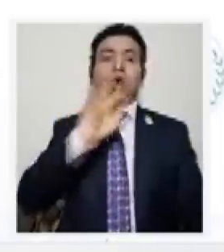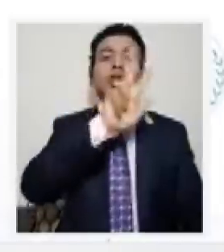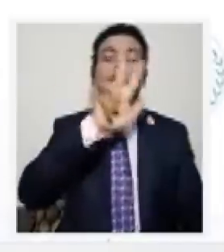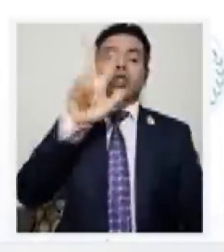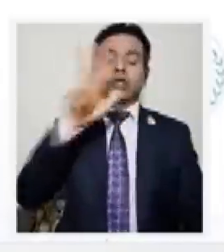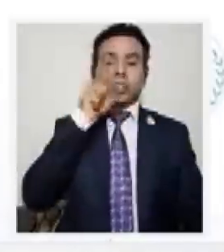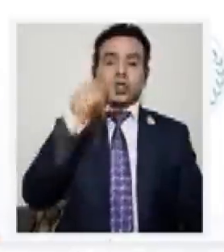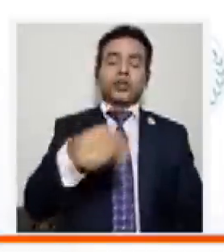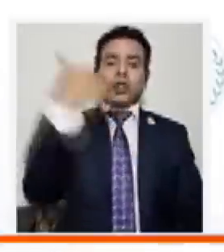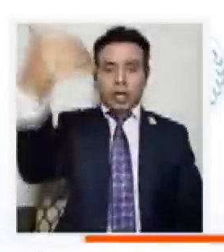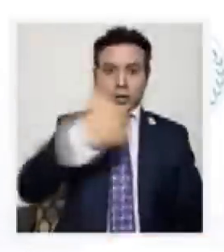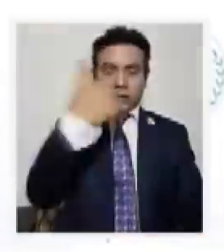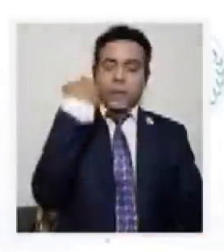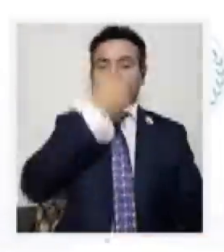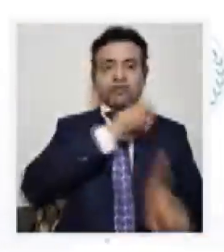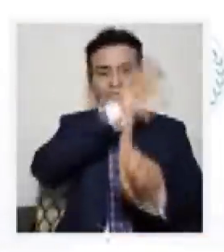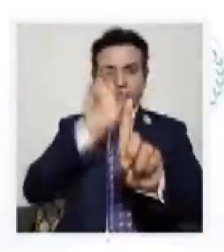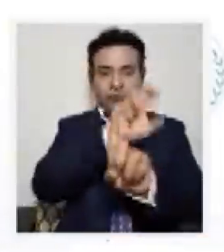রেল স্টেশন সহ